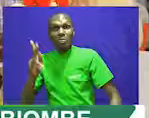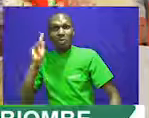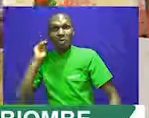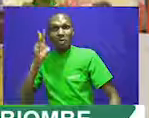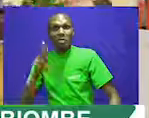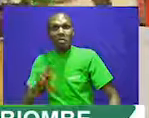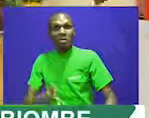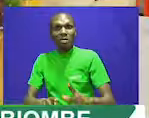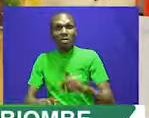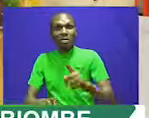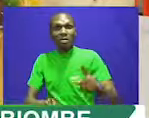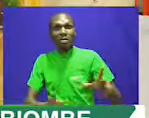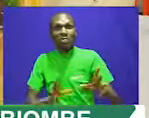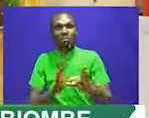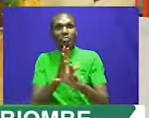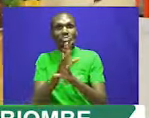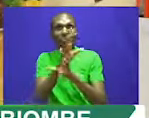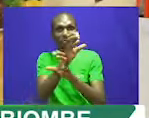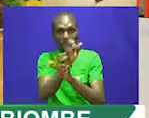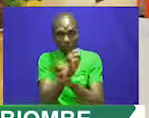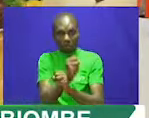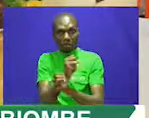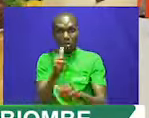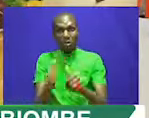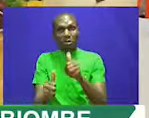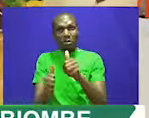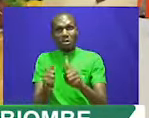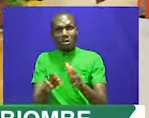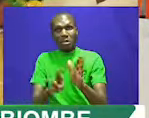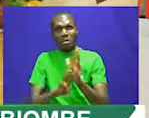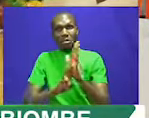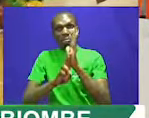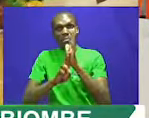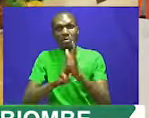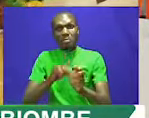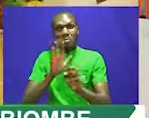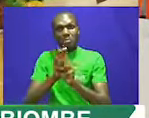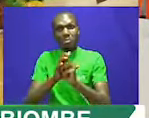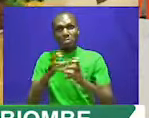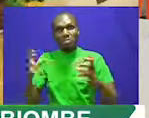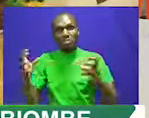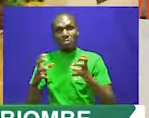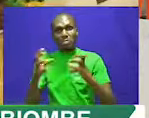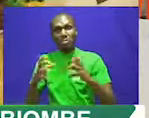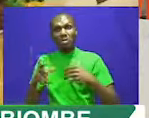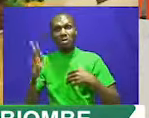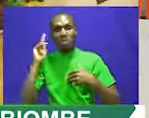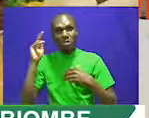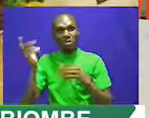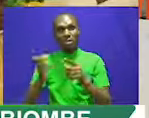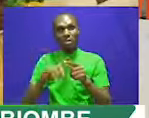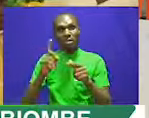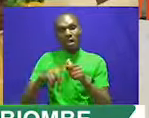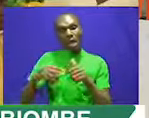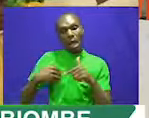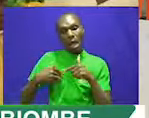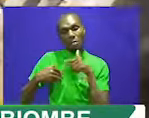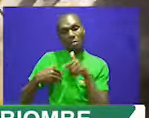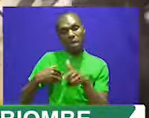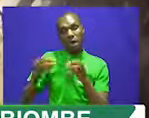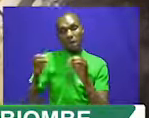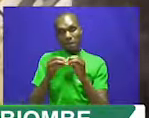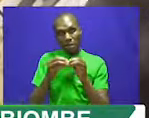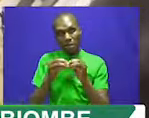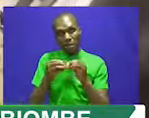Trust Initiative goseketi ekyo getenrete ebyombe byonsi ime account ya Kisii nigo gyatwara ege karokya